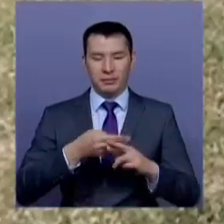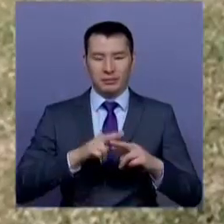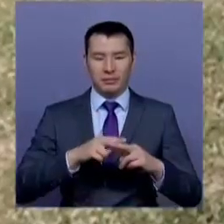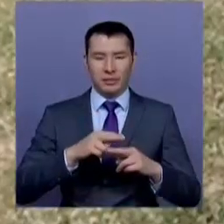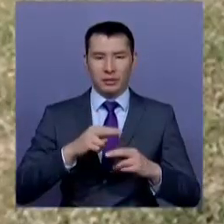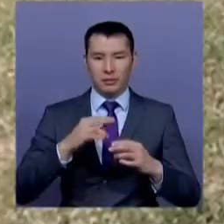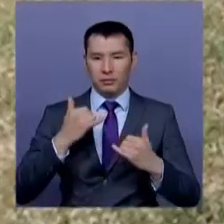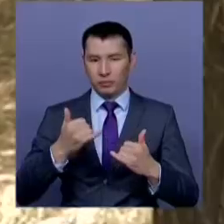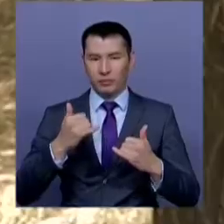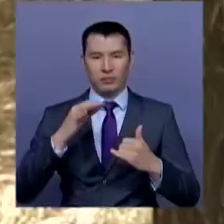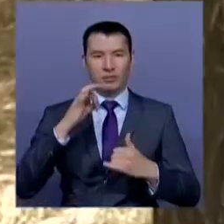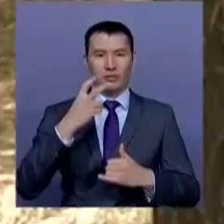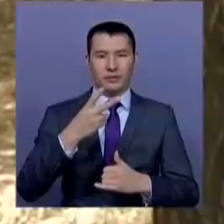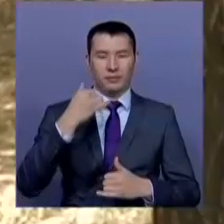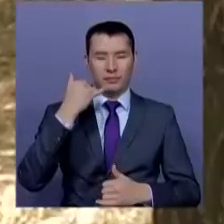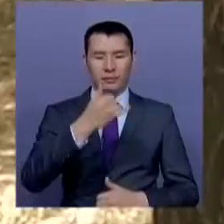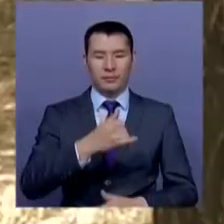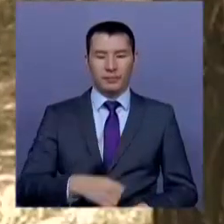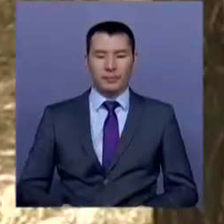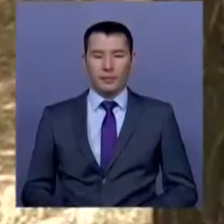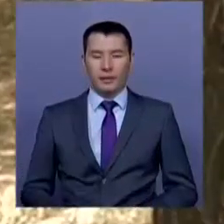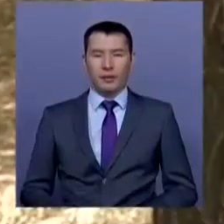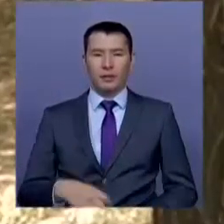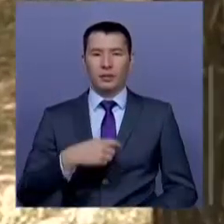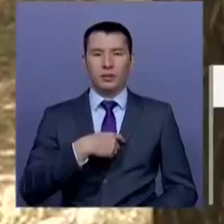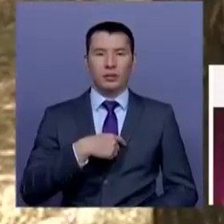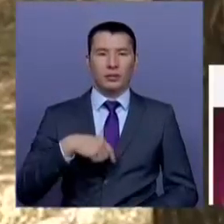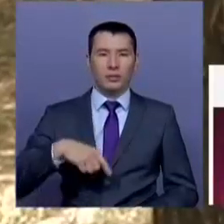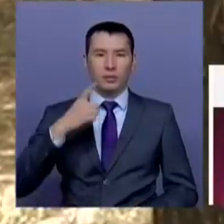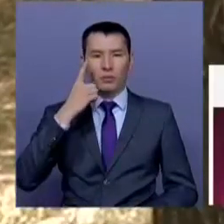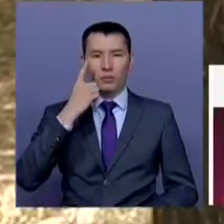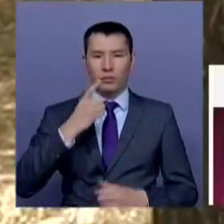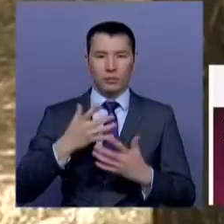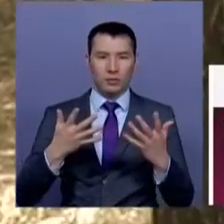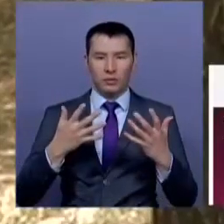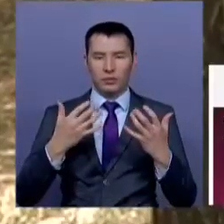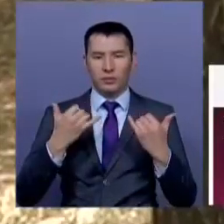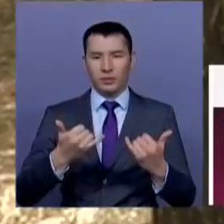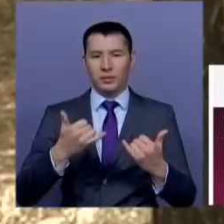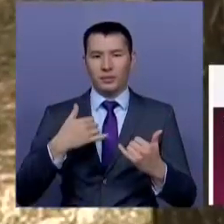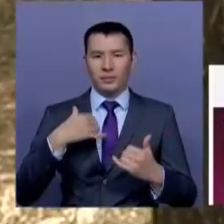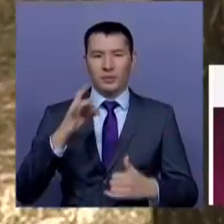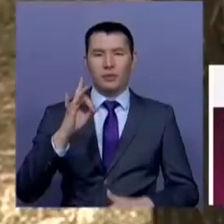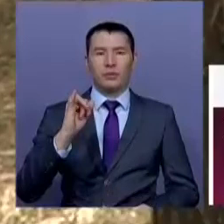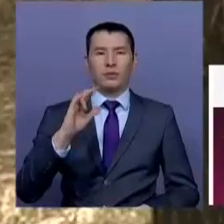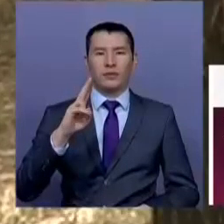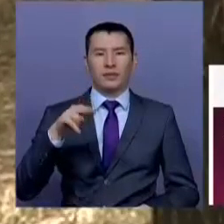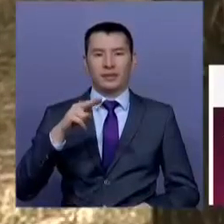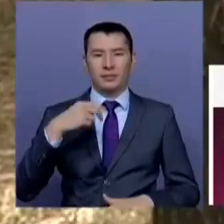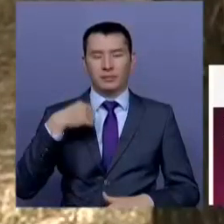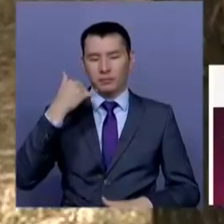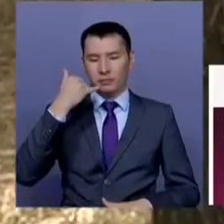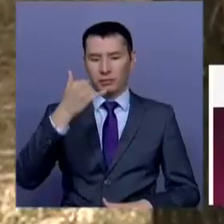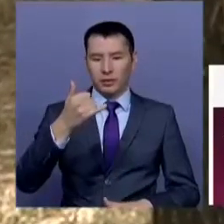незамедлительно обратилась в полицию. Через минут 5 я заметила пропажу и сразу обратилась в РОВД Ауэзовского района. Там